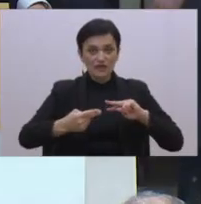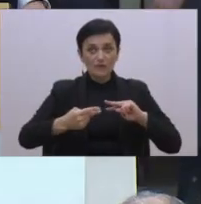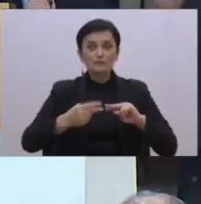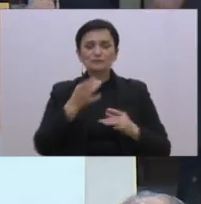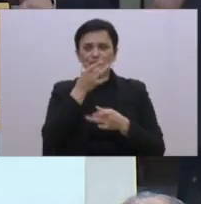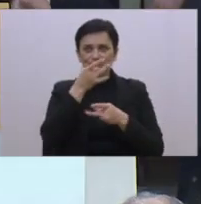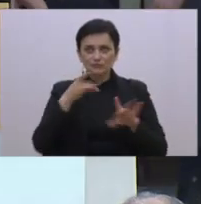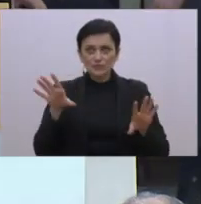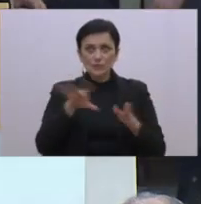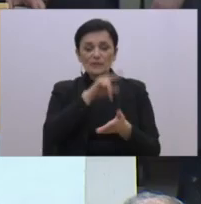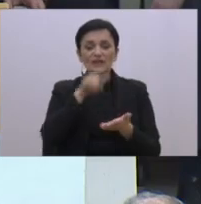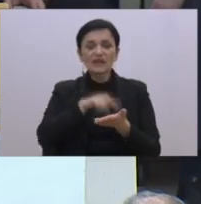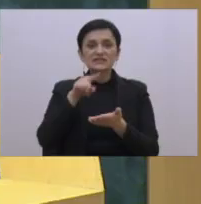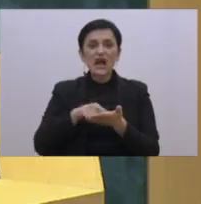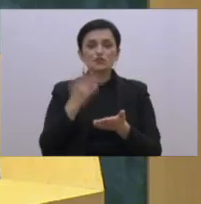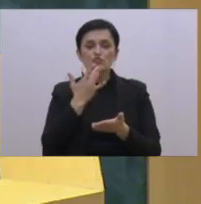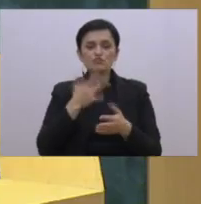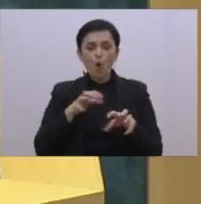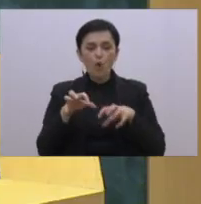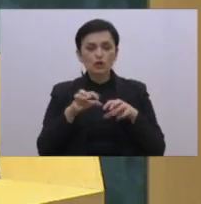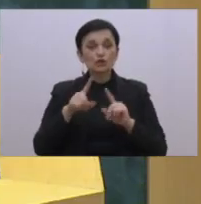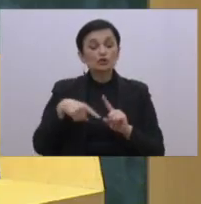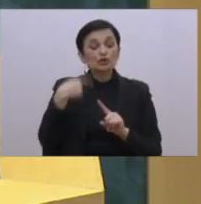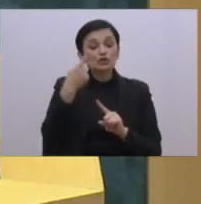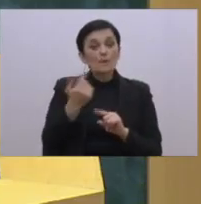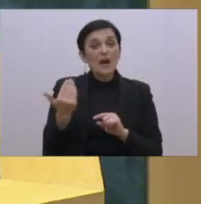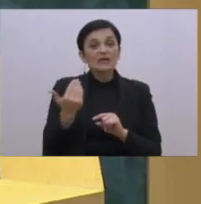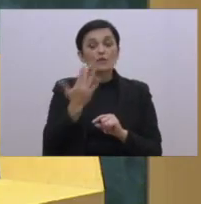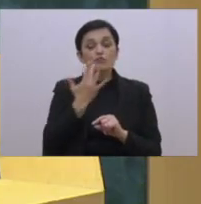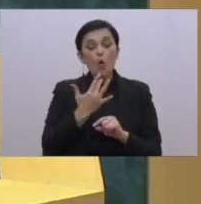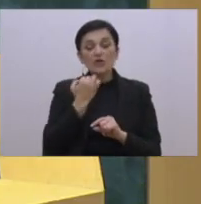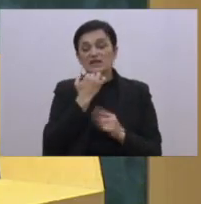ხდება ნებისმიერი საკითხის პოლიტიზება და შემდეგ მათი პოლიტიკურ იარაღად